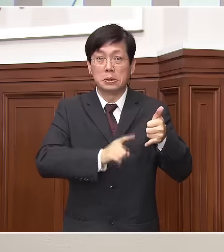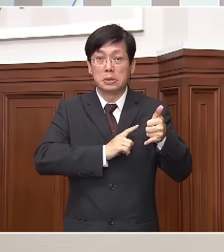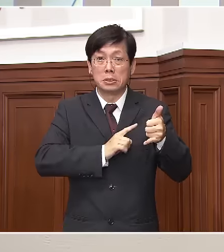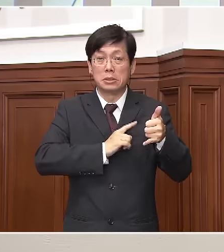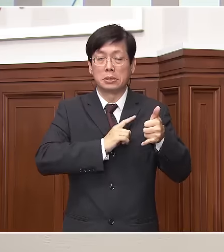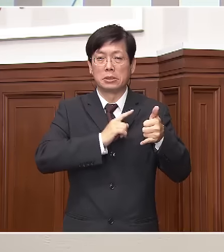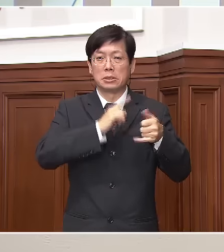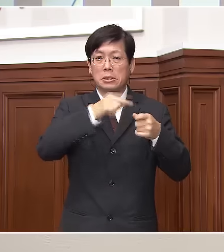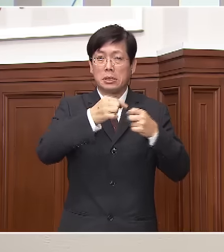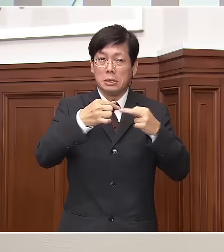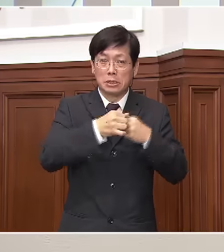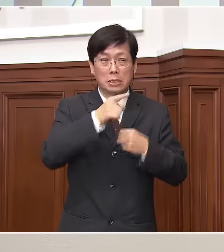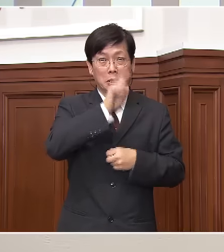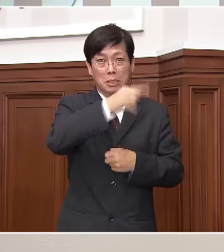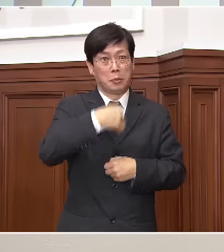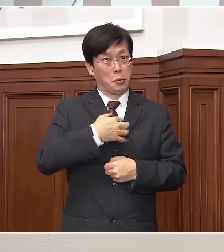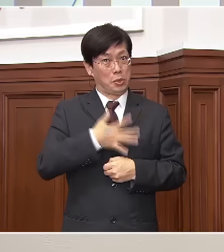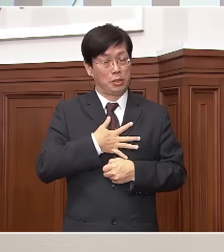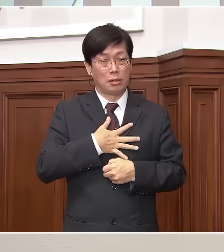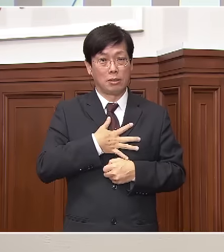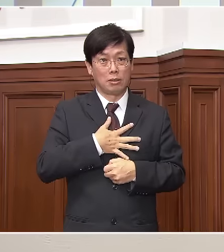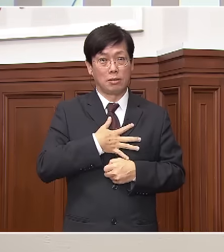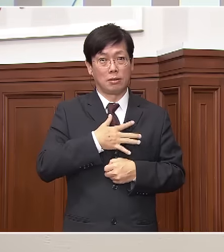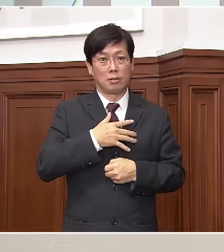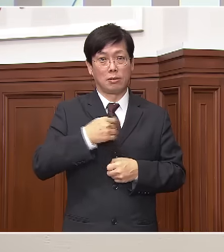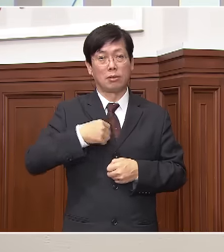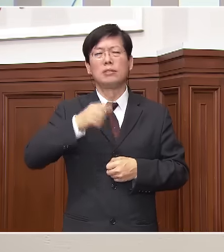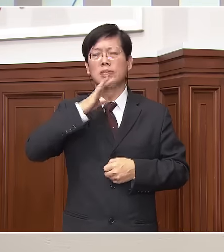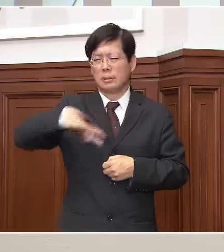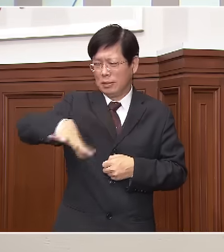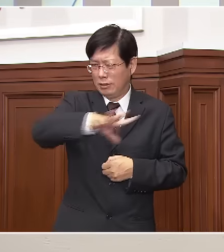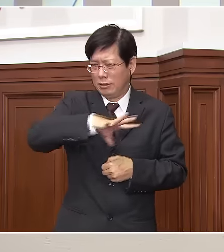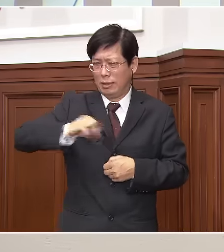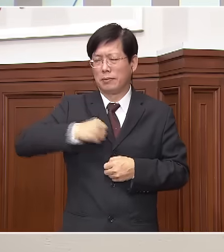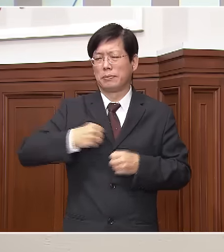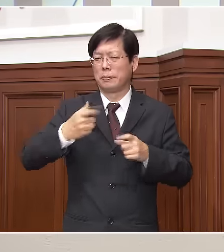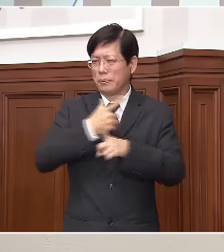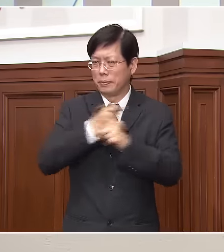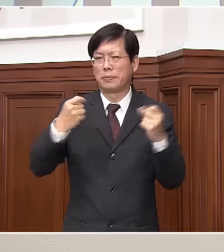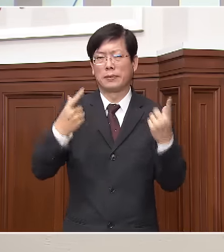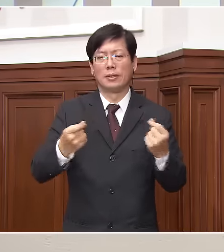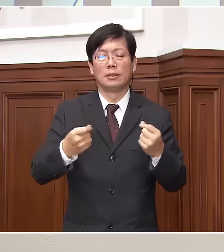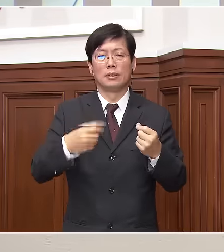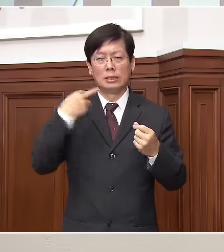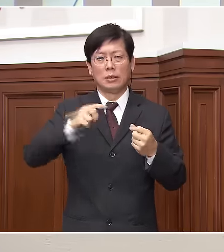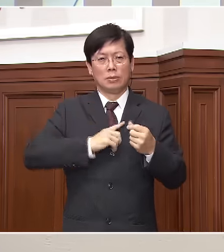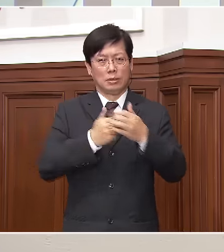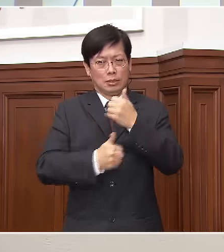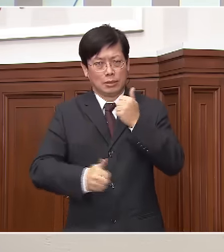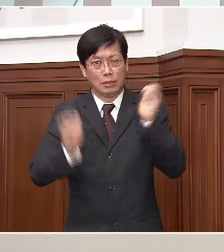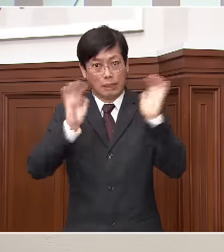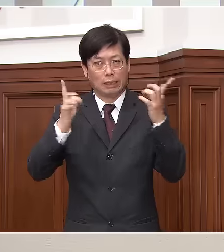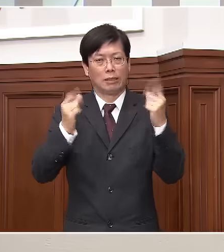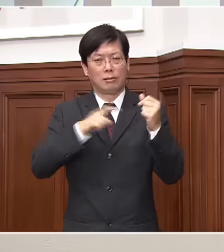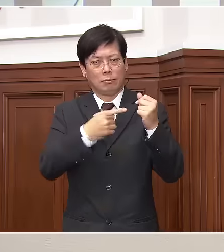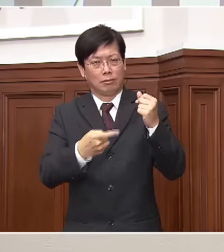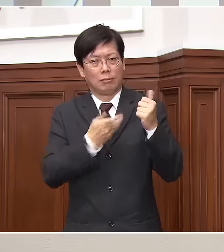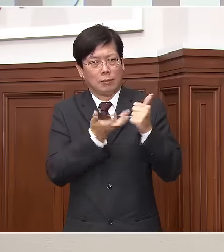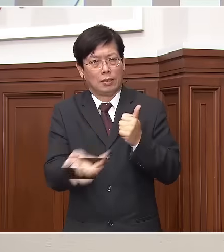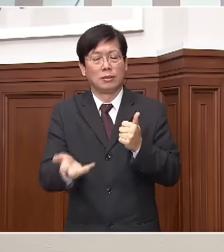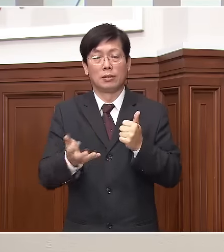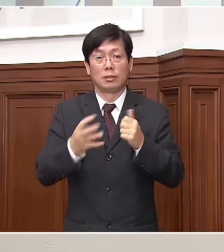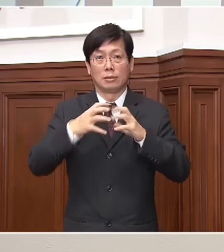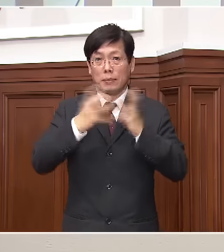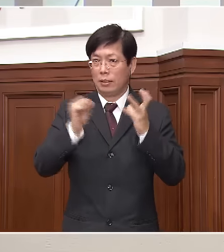金或我的年金，而是我们的年金，也是我们子孙的年金，更是不能